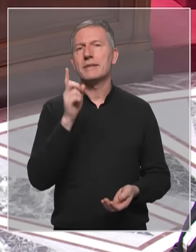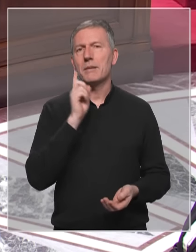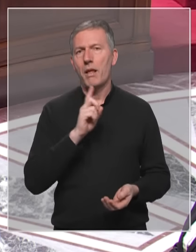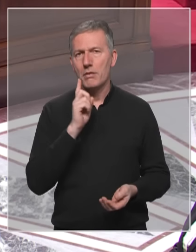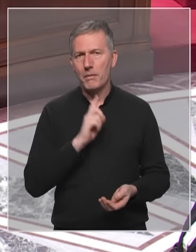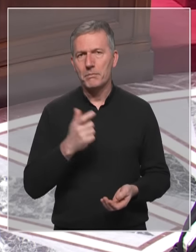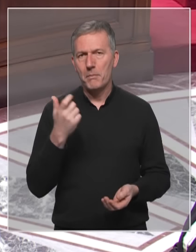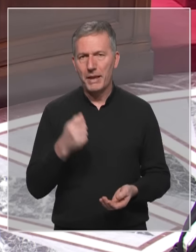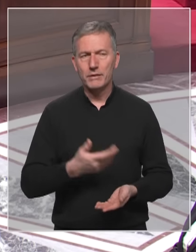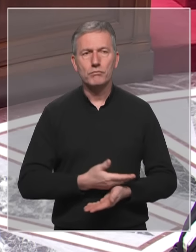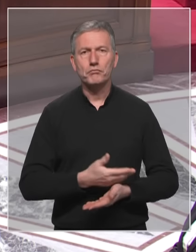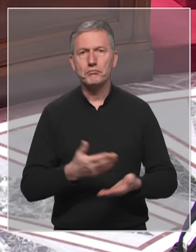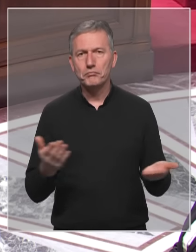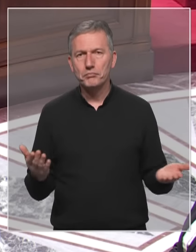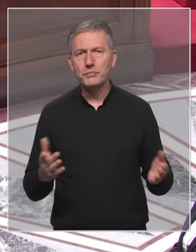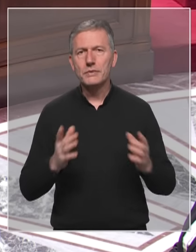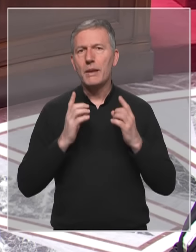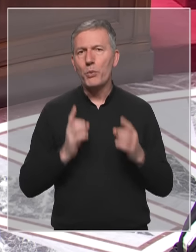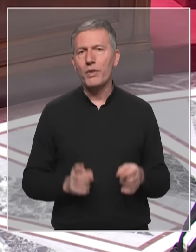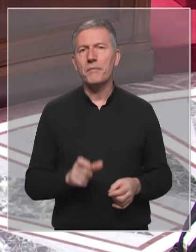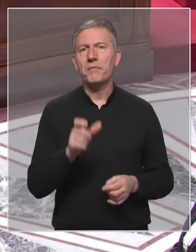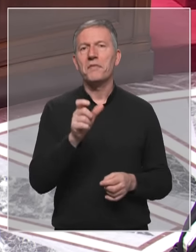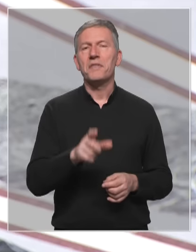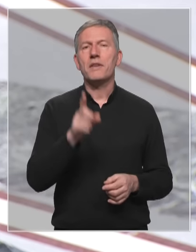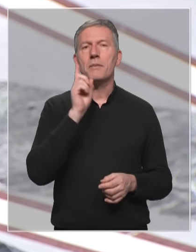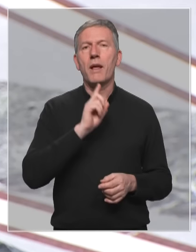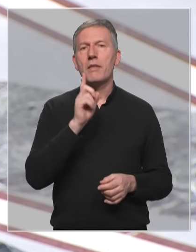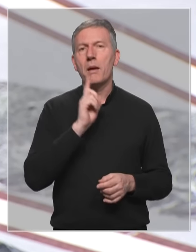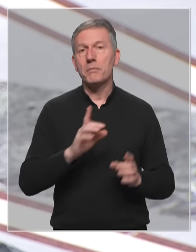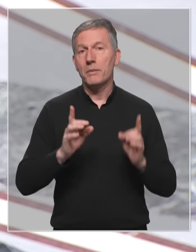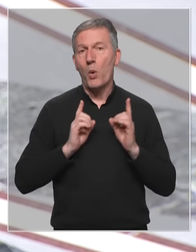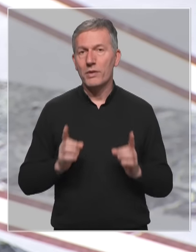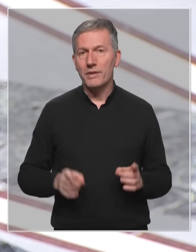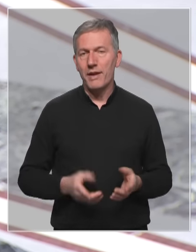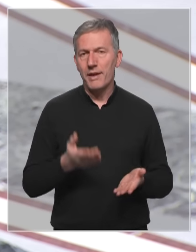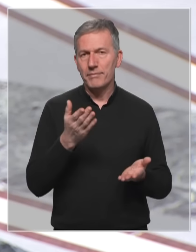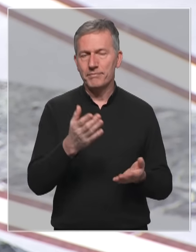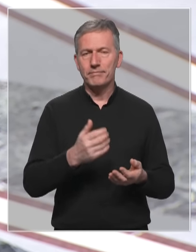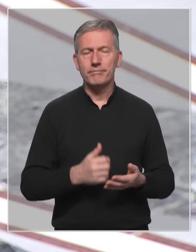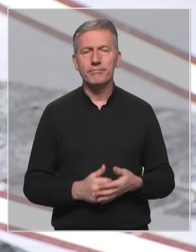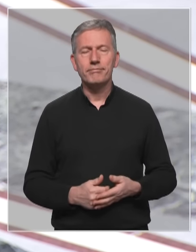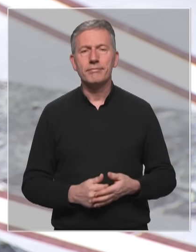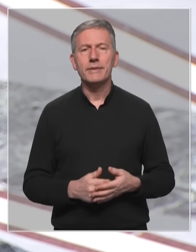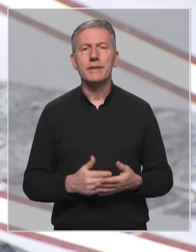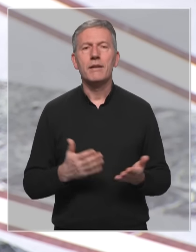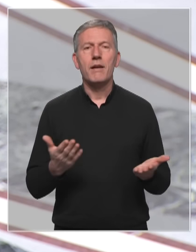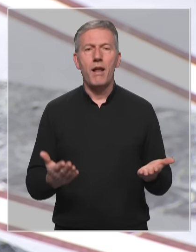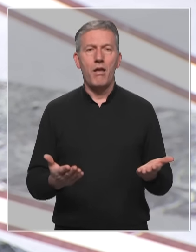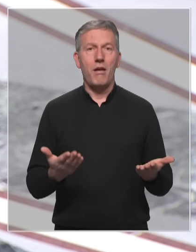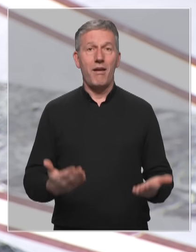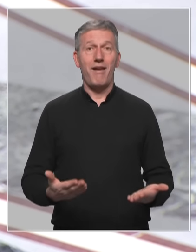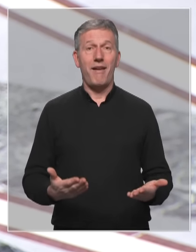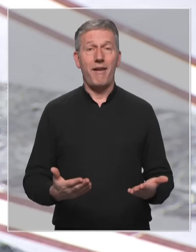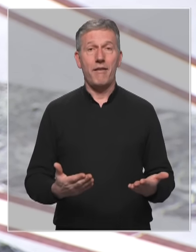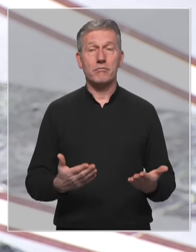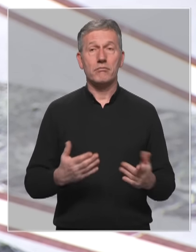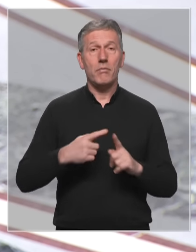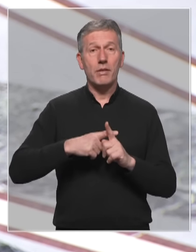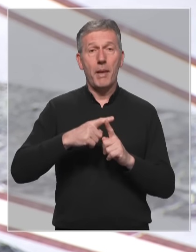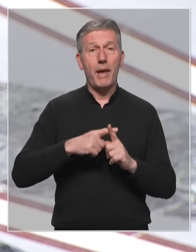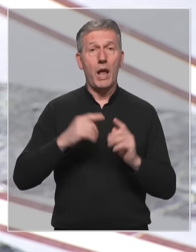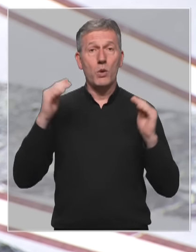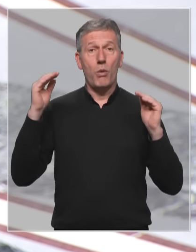présidente, mesdames, messieurs les députés, madame la députée Ségolène Amiot. À l'heure où les températures chutent,